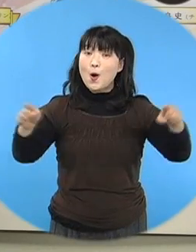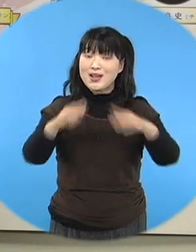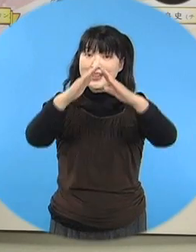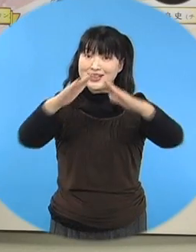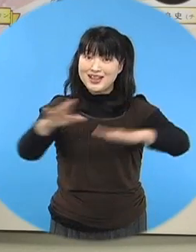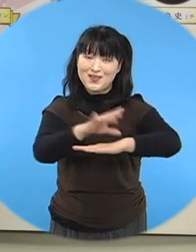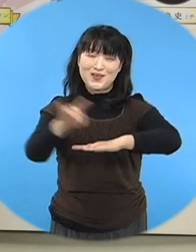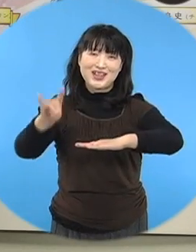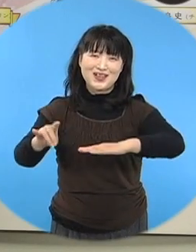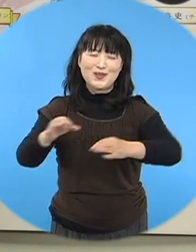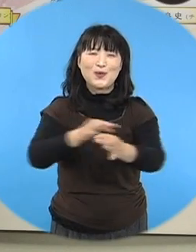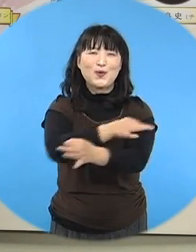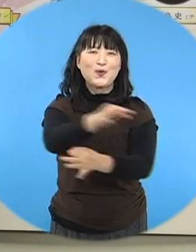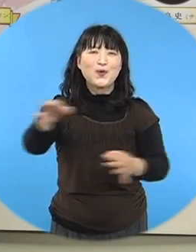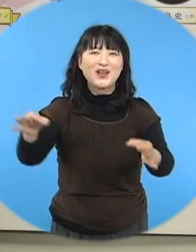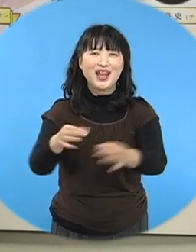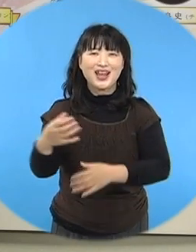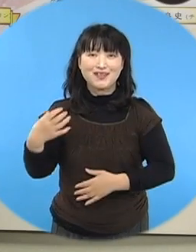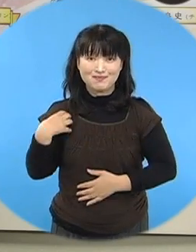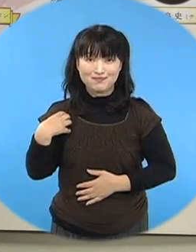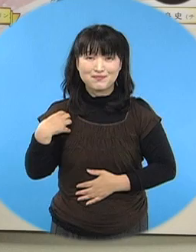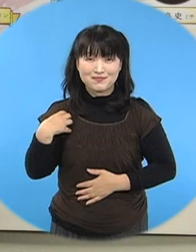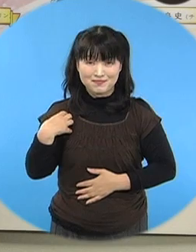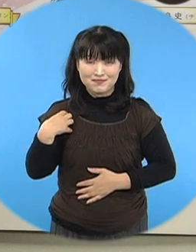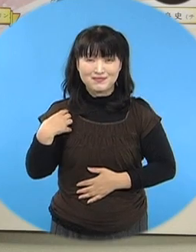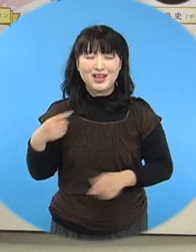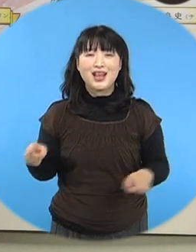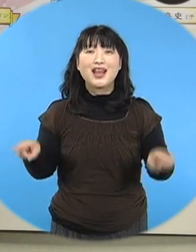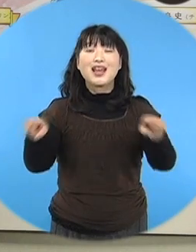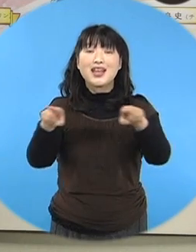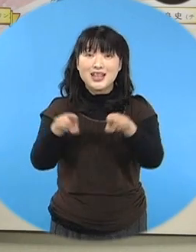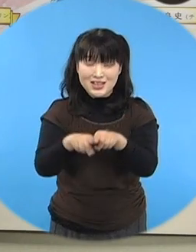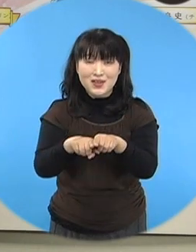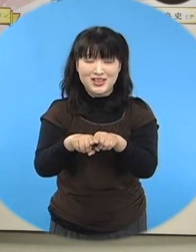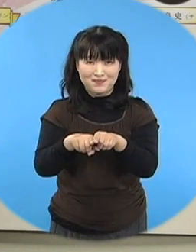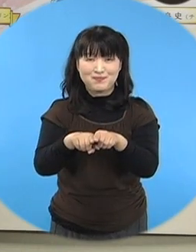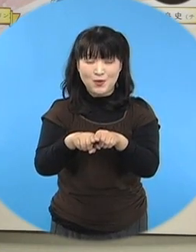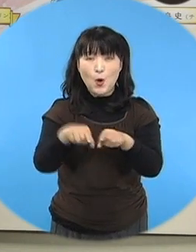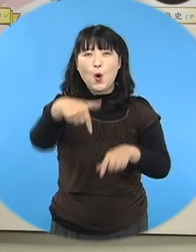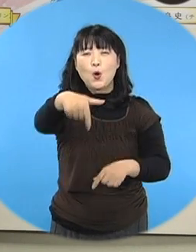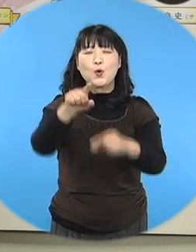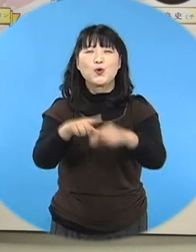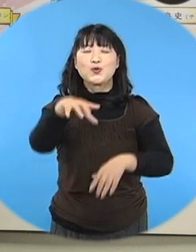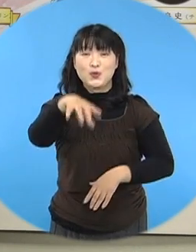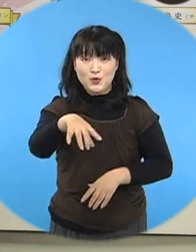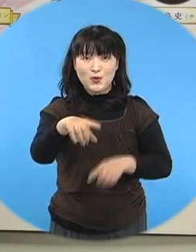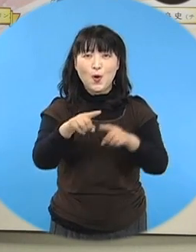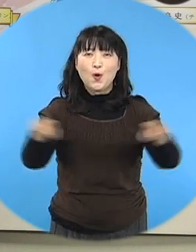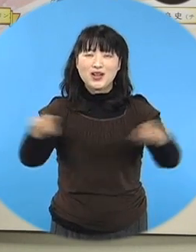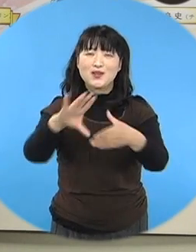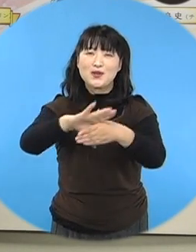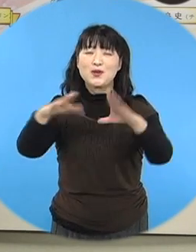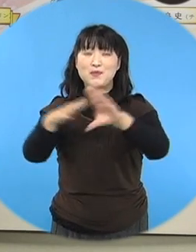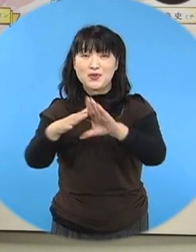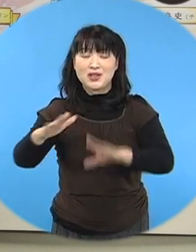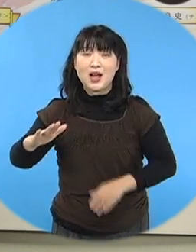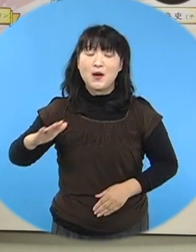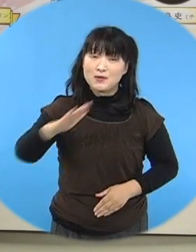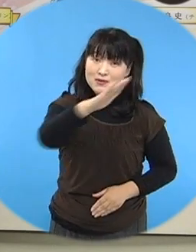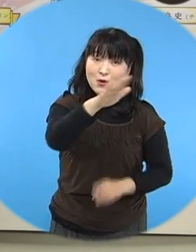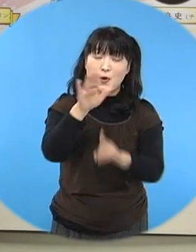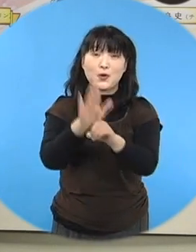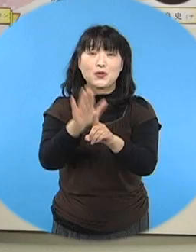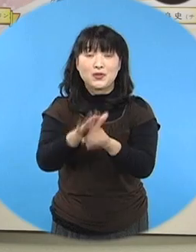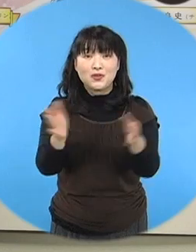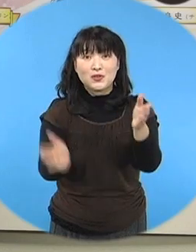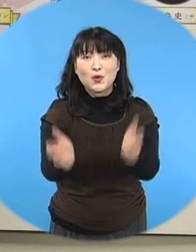画運営側に携わり、みんなで協力し一緒に府中の音楽文化を育てるサポー